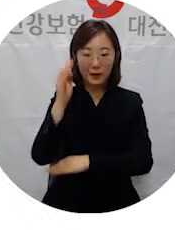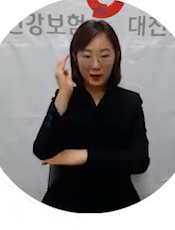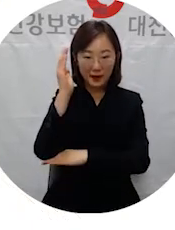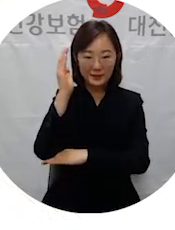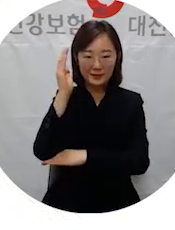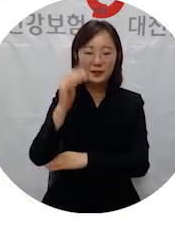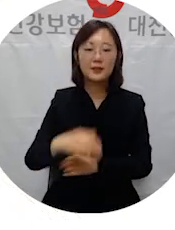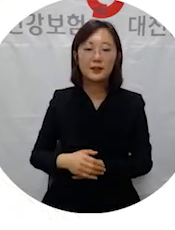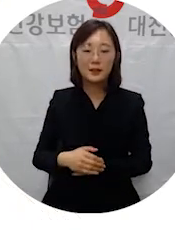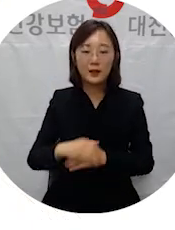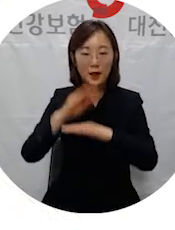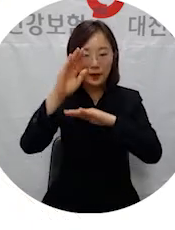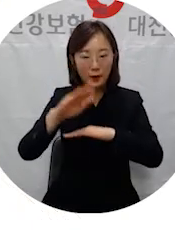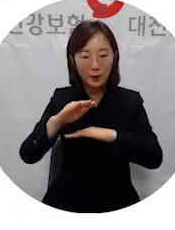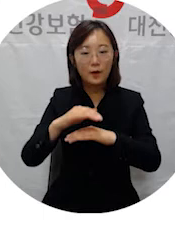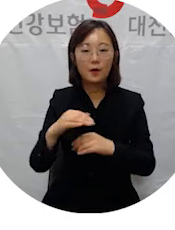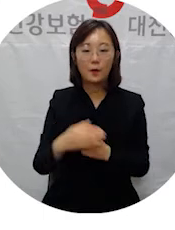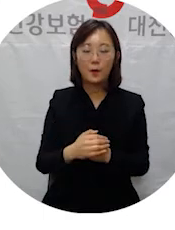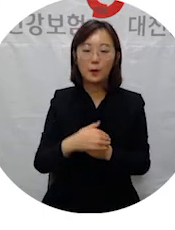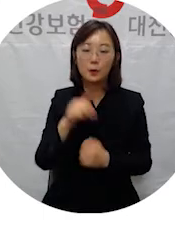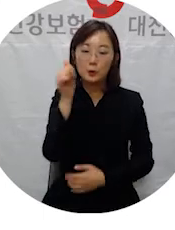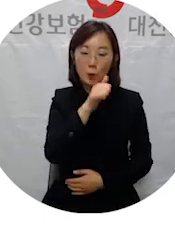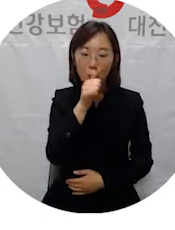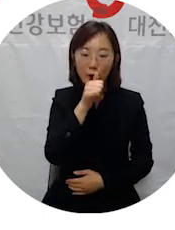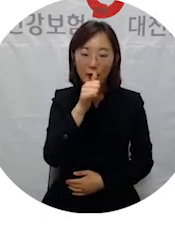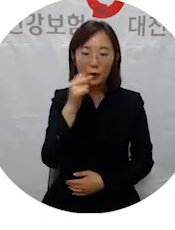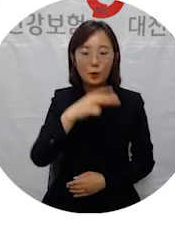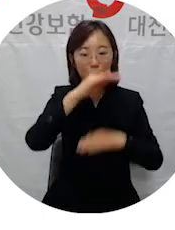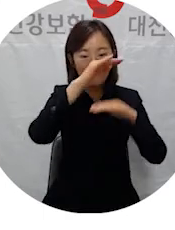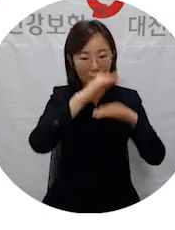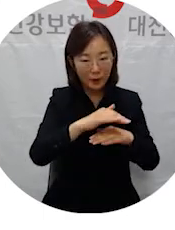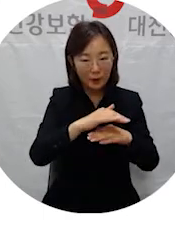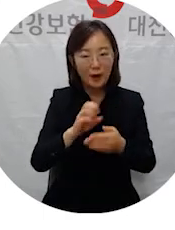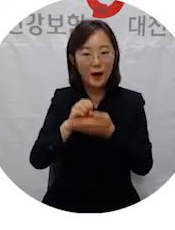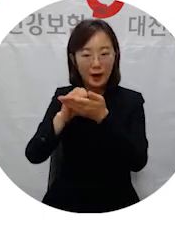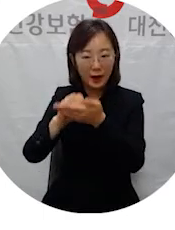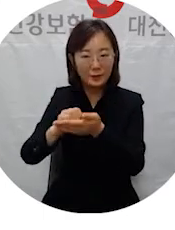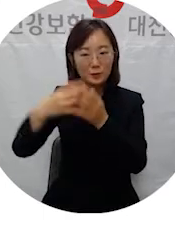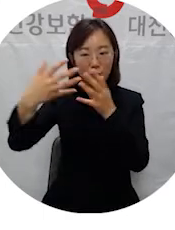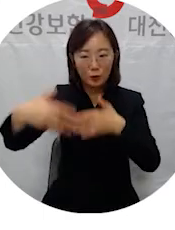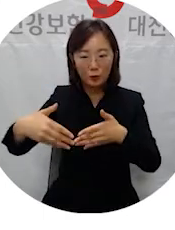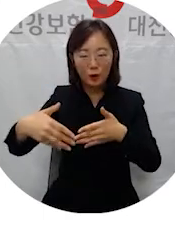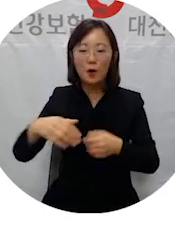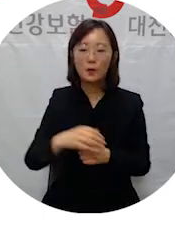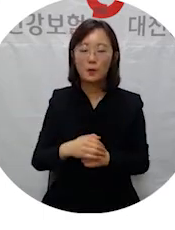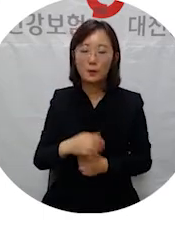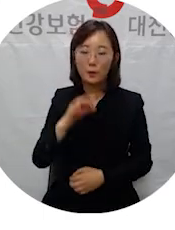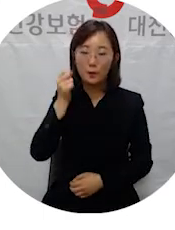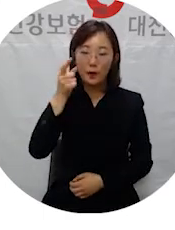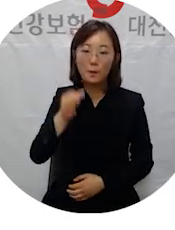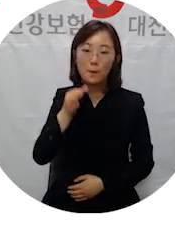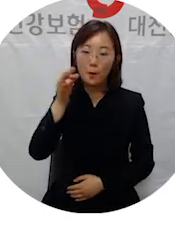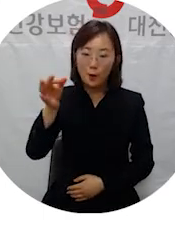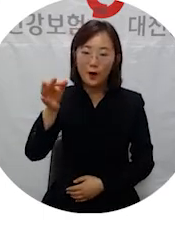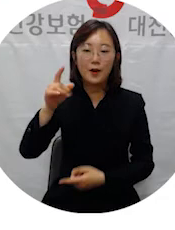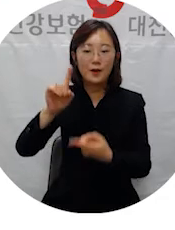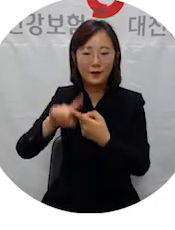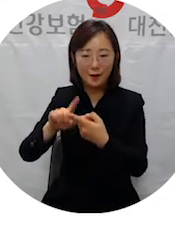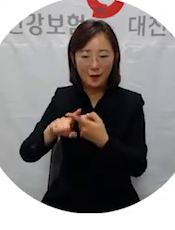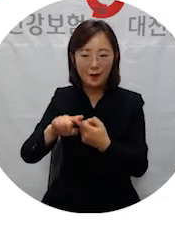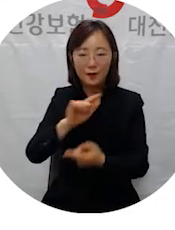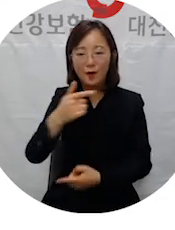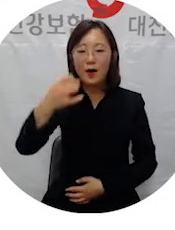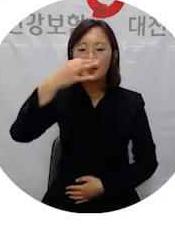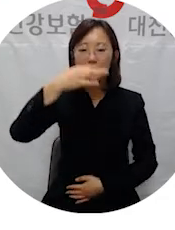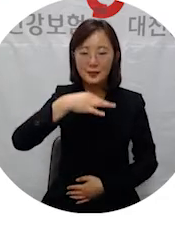강의는 건강보험공단 소개, 건강보험 개요, 자격관리, 보험료 부과 등 여러 유익한